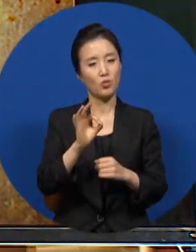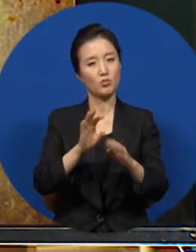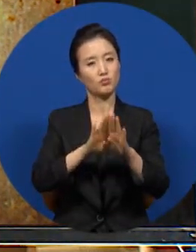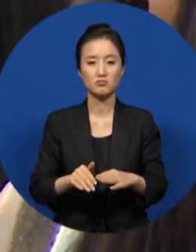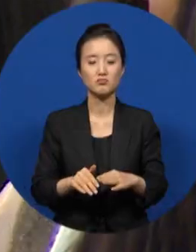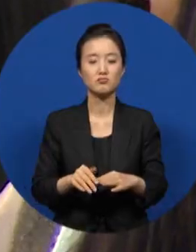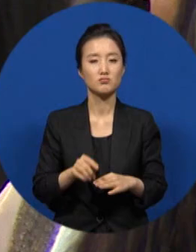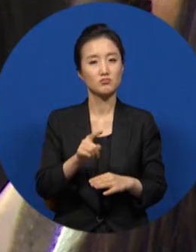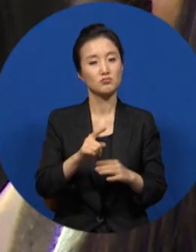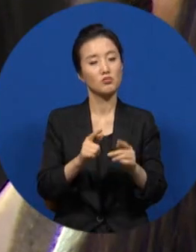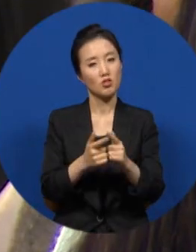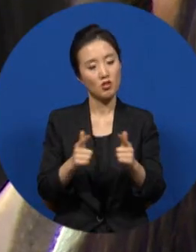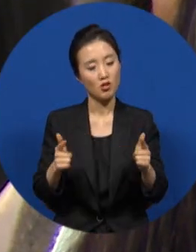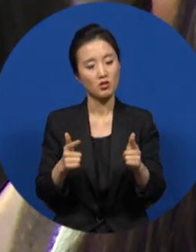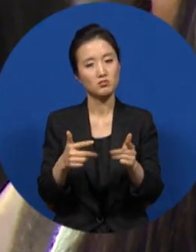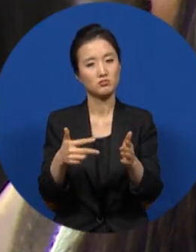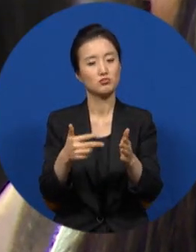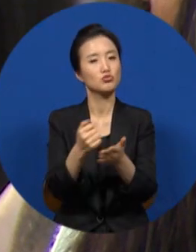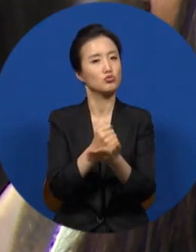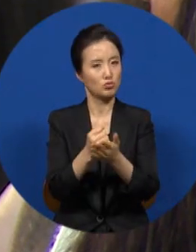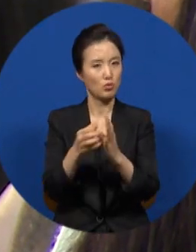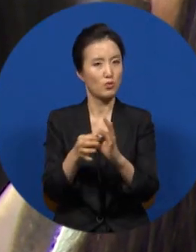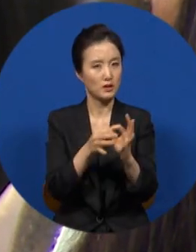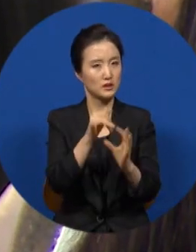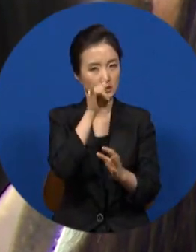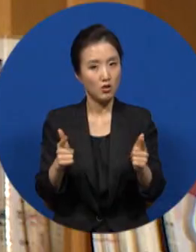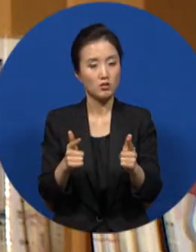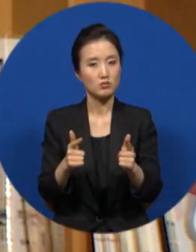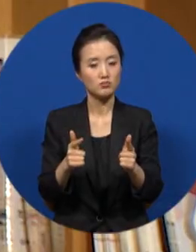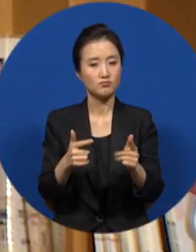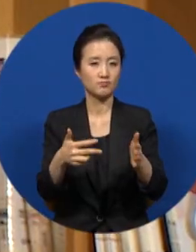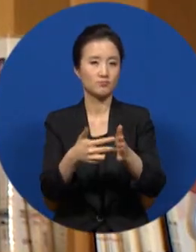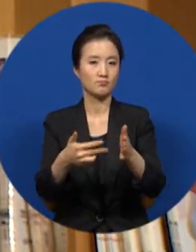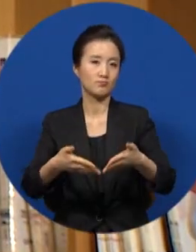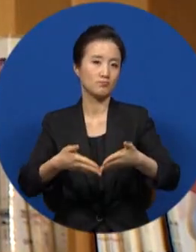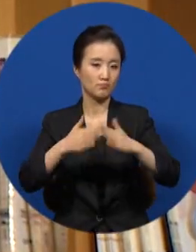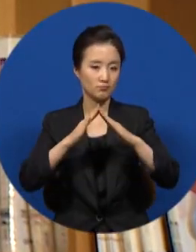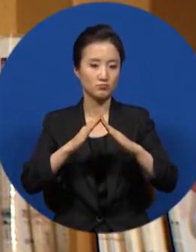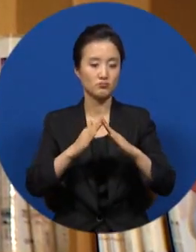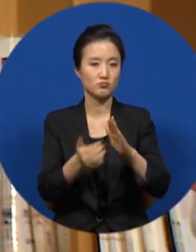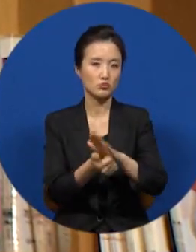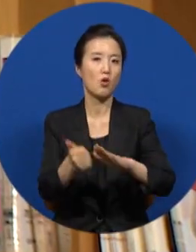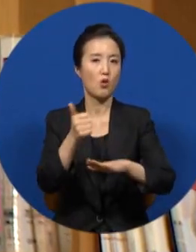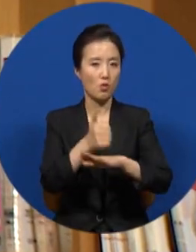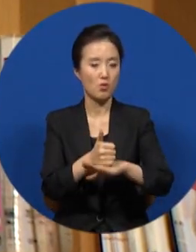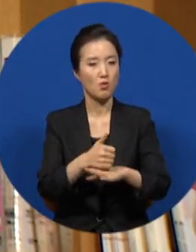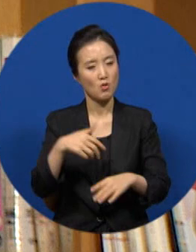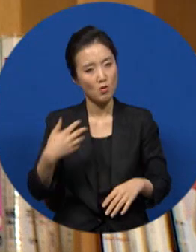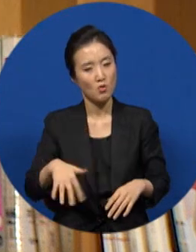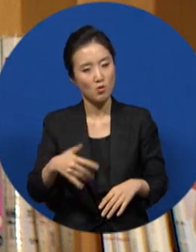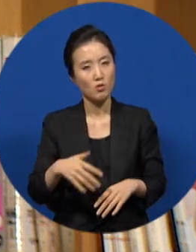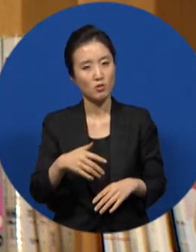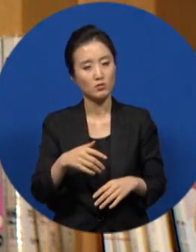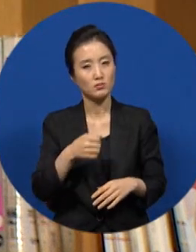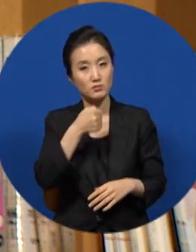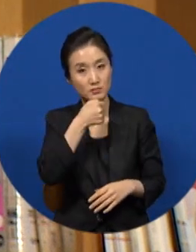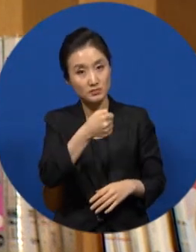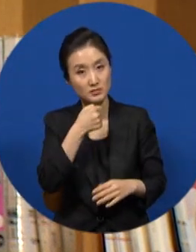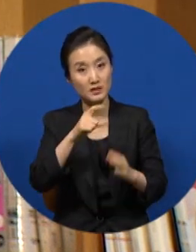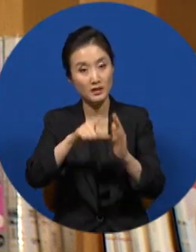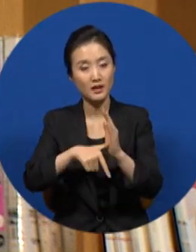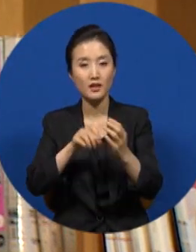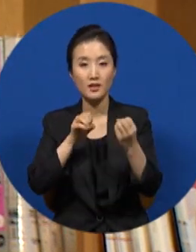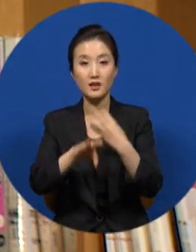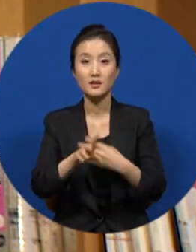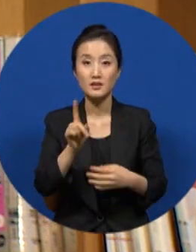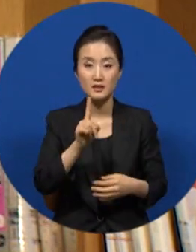있지 않습니까? 그래서 이분은 성공한 거에 대해서 이제 기자들이 물었어요. 어떻게 회장님 이렇게 성공을 하셨냐 물었어요. 했더니 굉장히 겸손하게